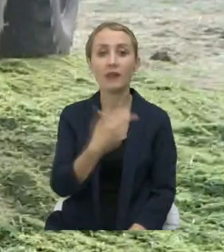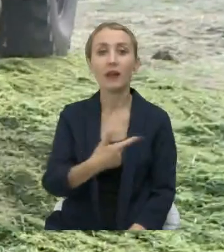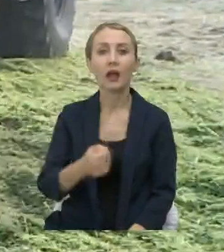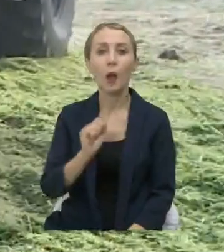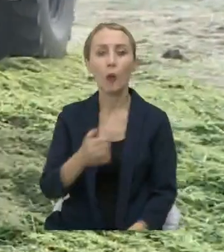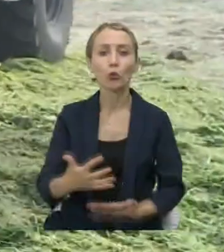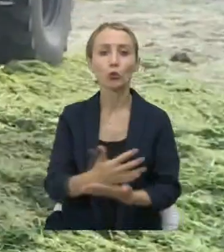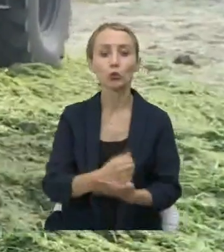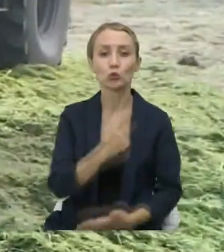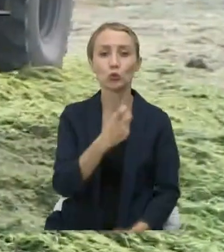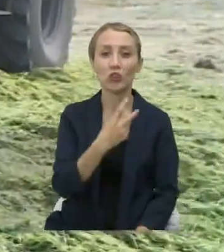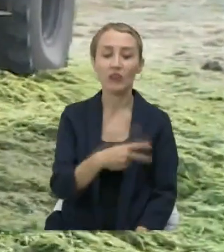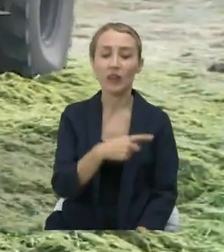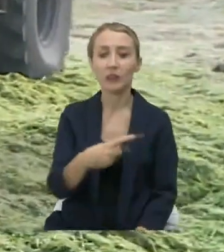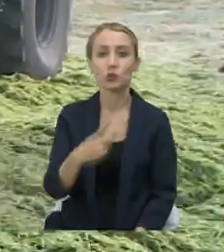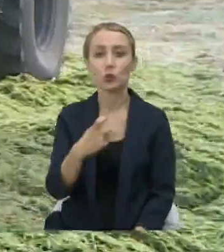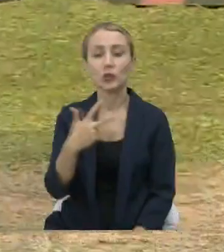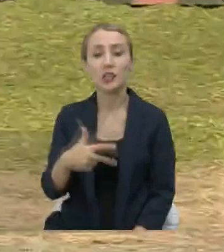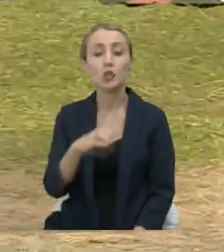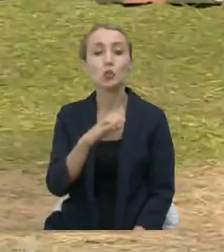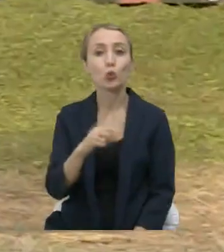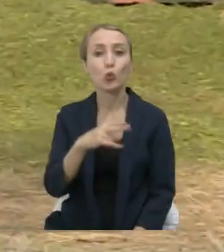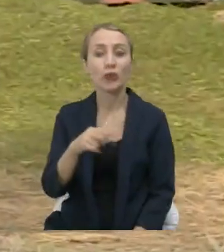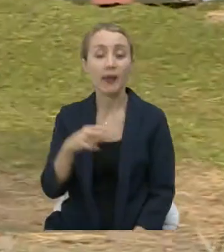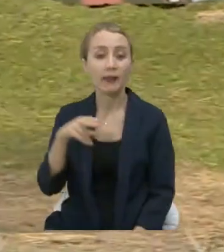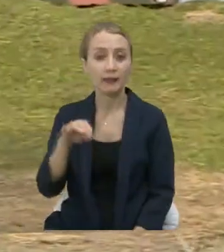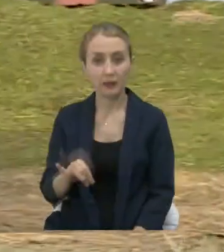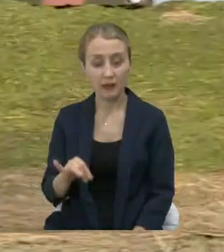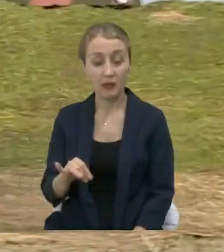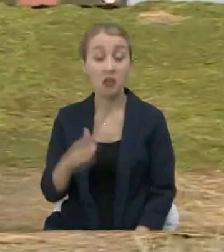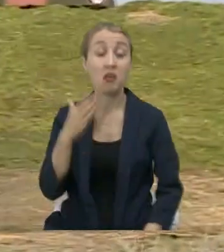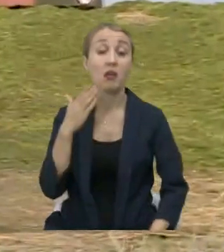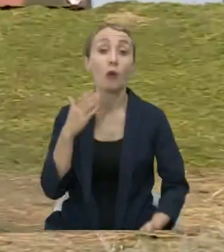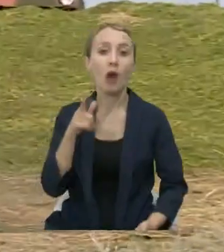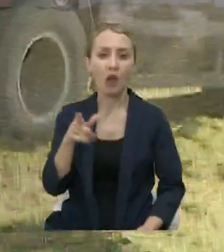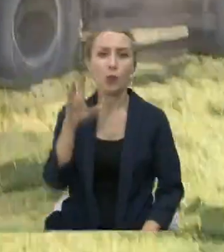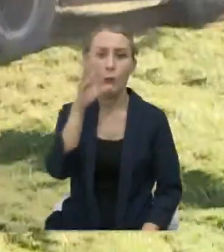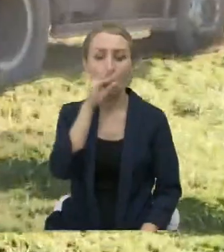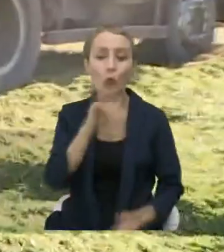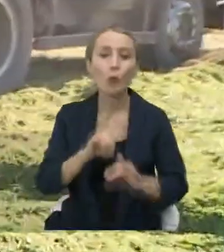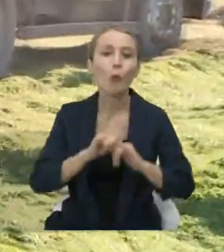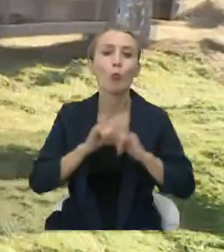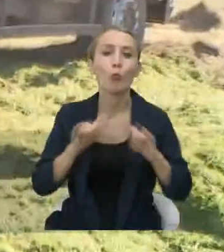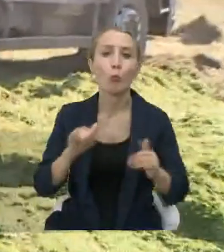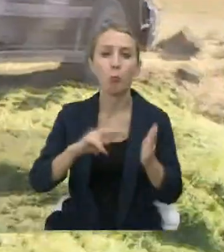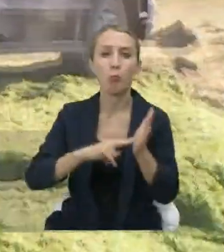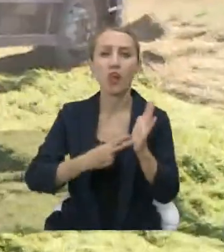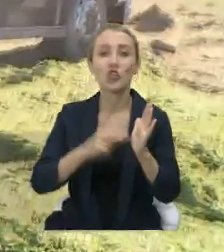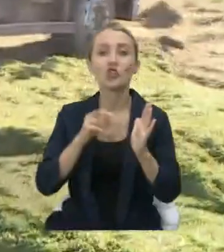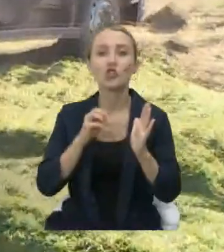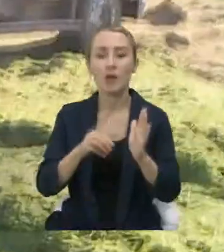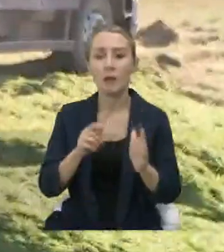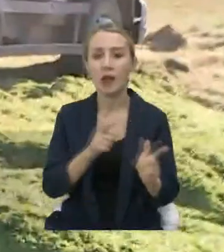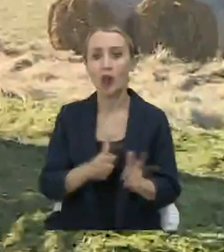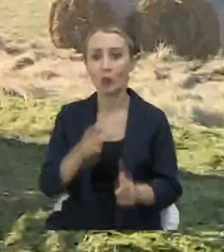собрать по 120-130 центнеров суданки. Если прогноз сбудется, товарищество даже перевыполнит план по заготовке корма. Зависеть все будет